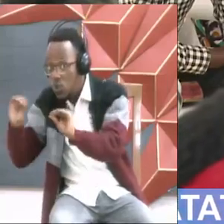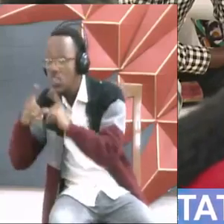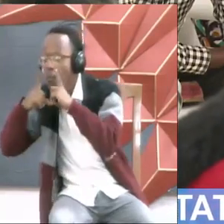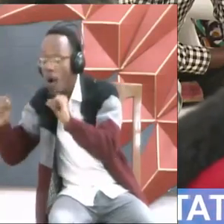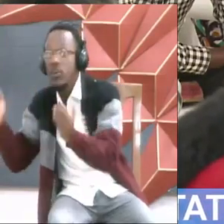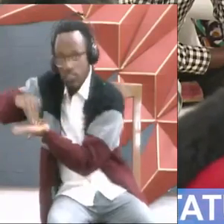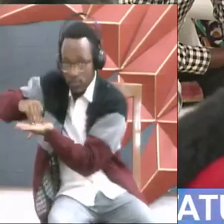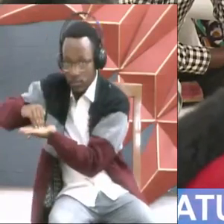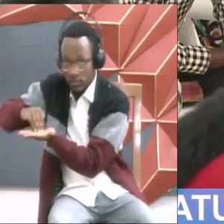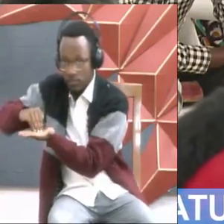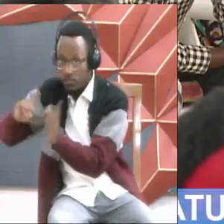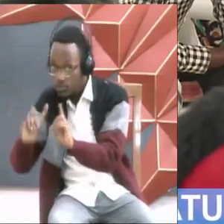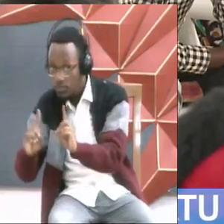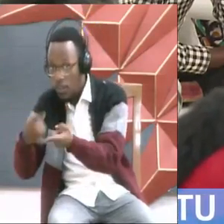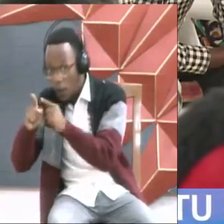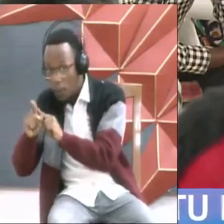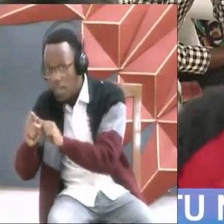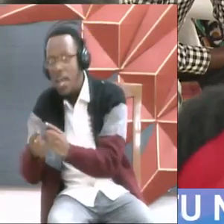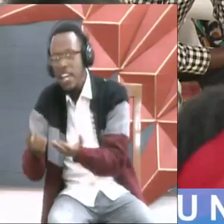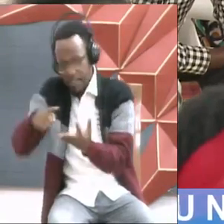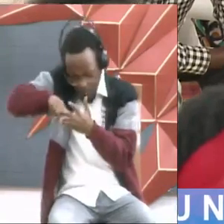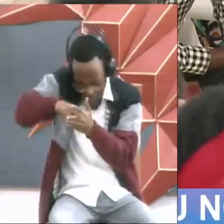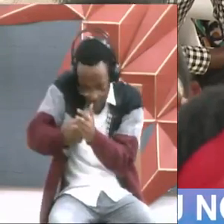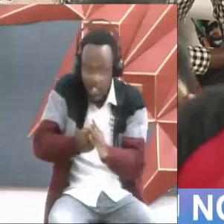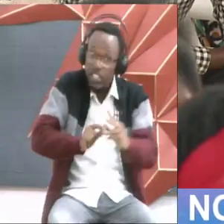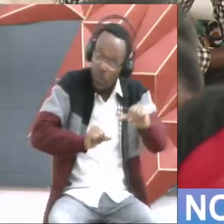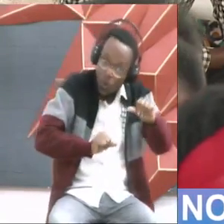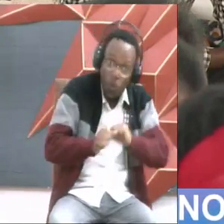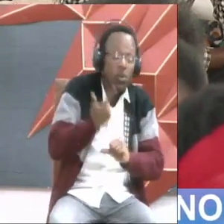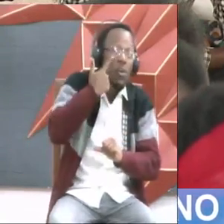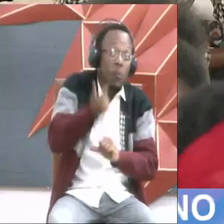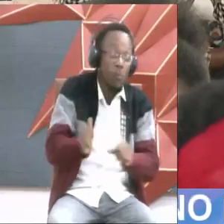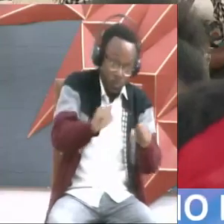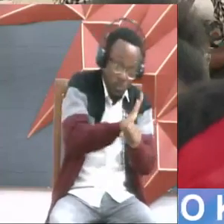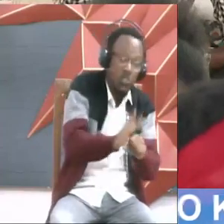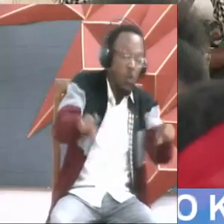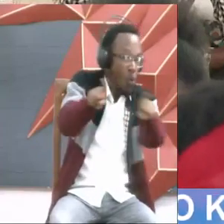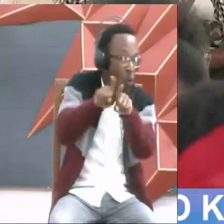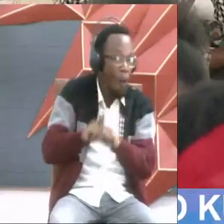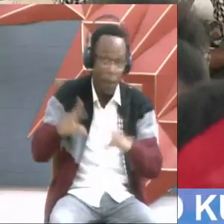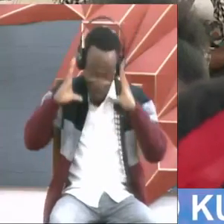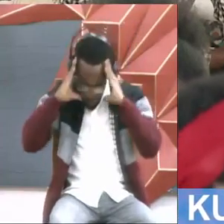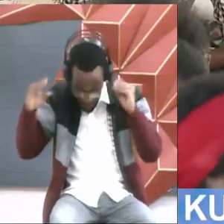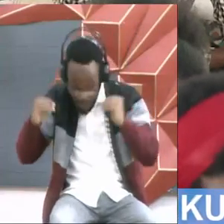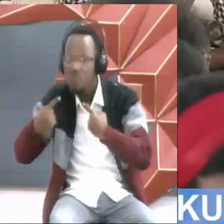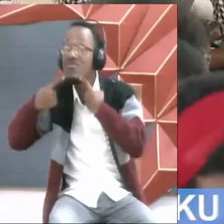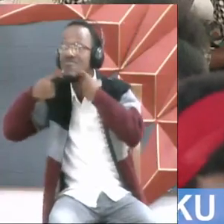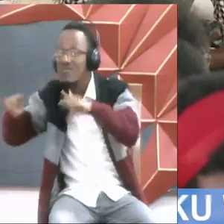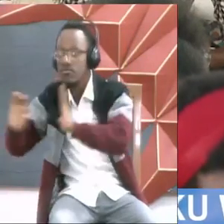abibashyitsemo kimwe kimwe nk'uko Mose yagiye